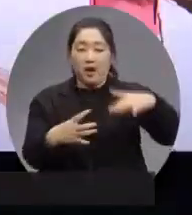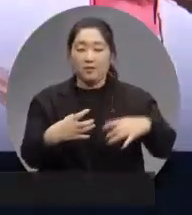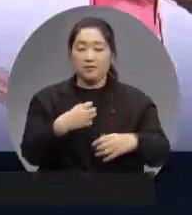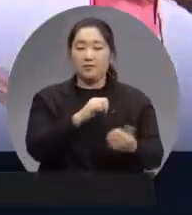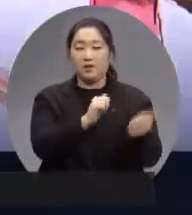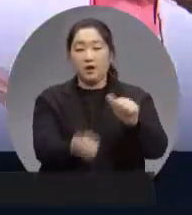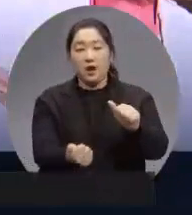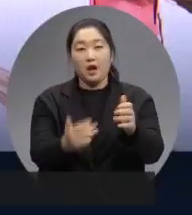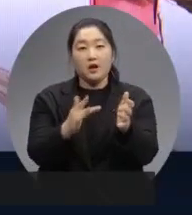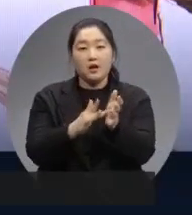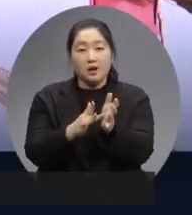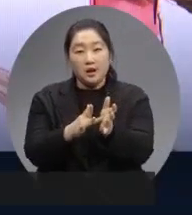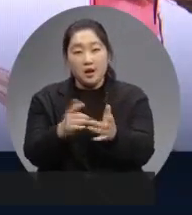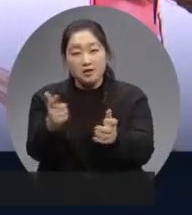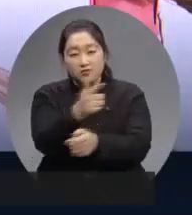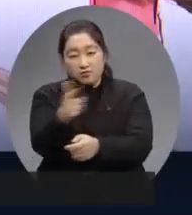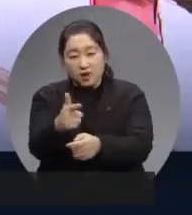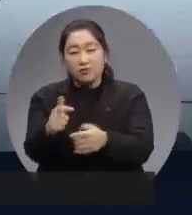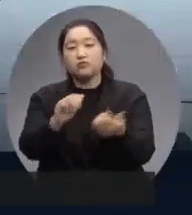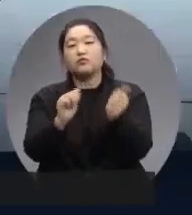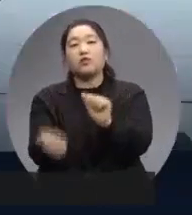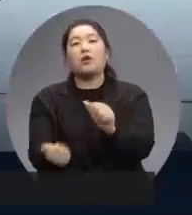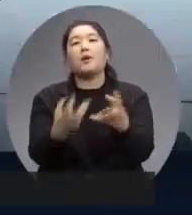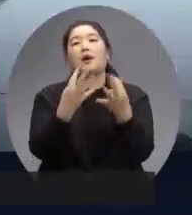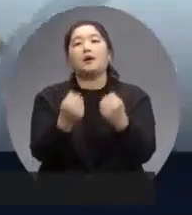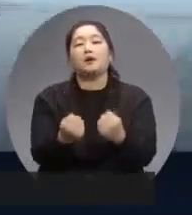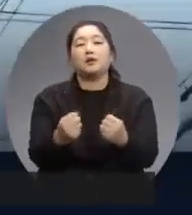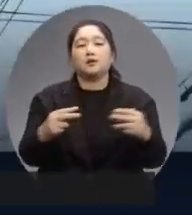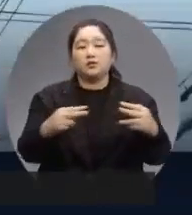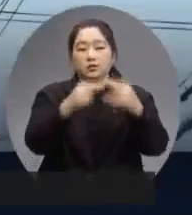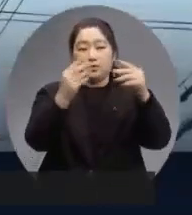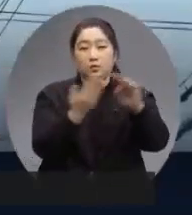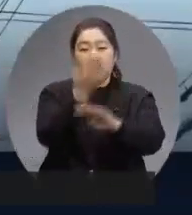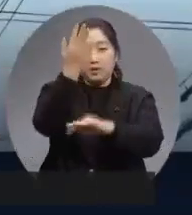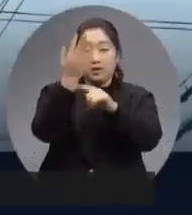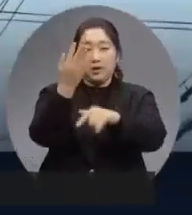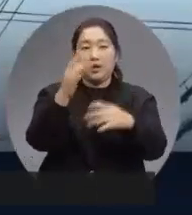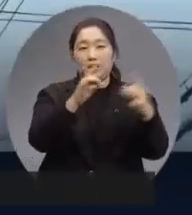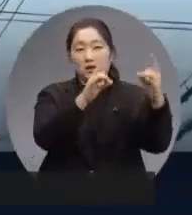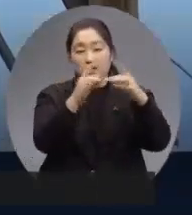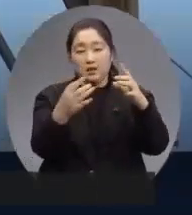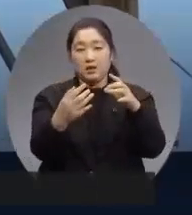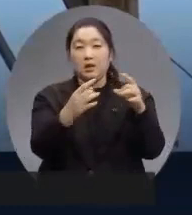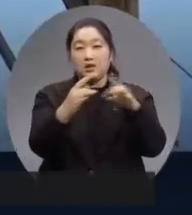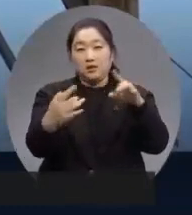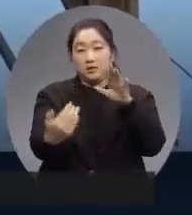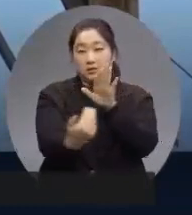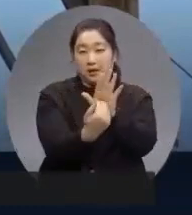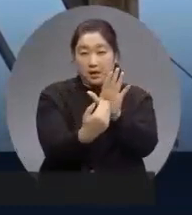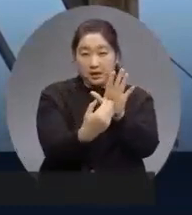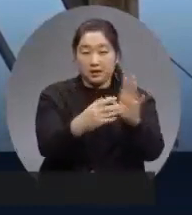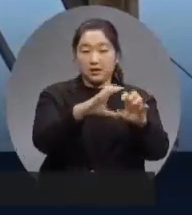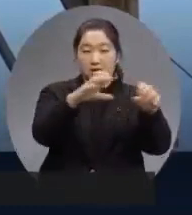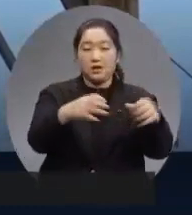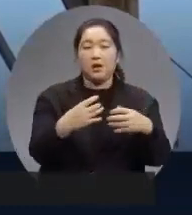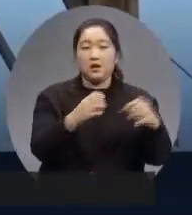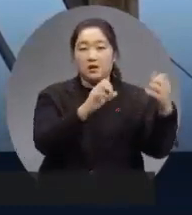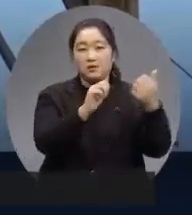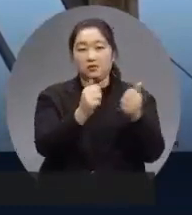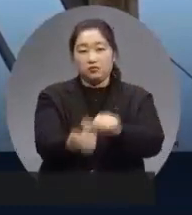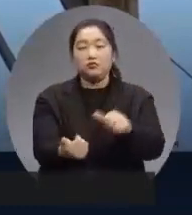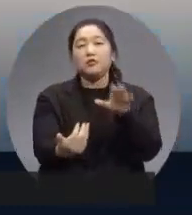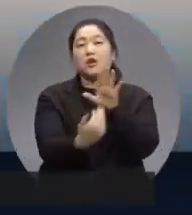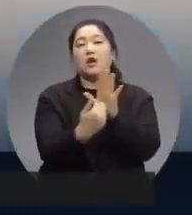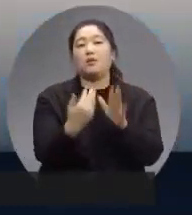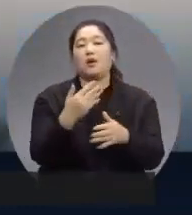아니면 농약에서 죽는 경우가 많이 있습니다 전신주 상단 쪽에 그 절연체를 씌워서 검전사 같은 걸 예방할 수 있고요